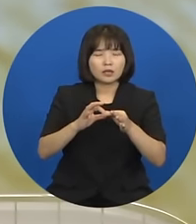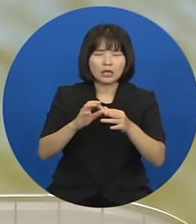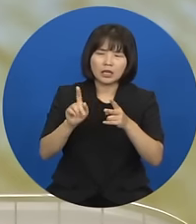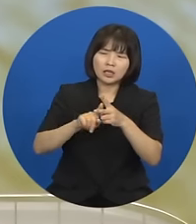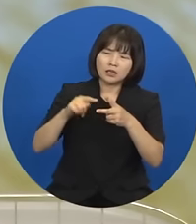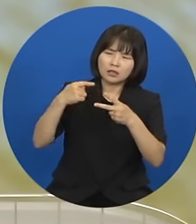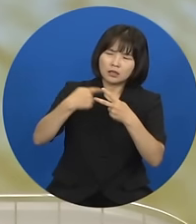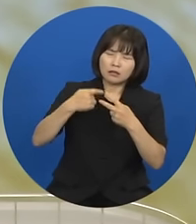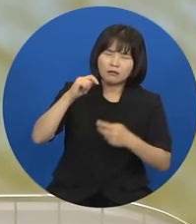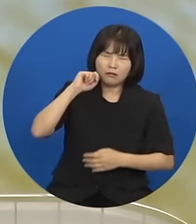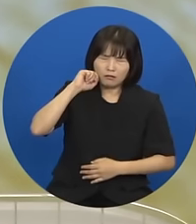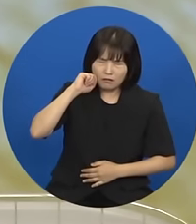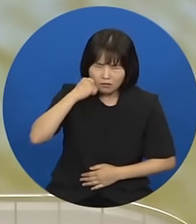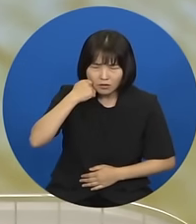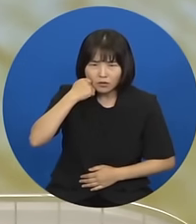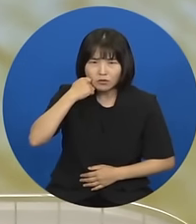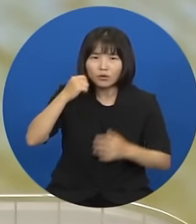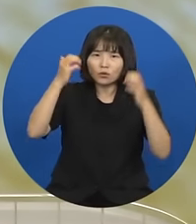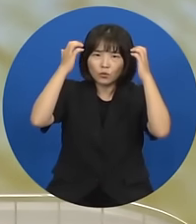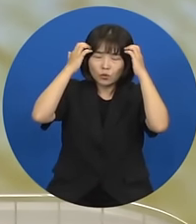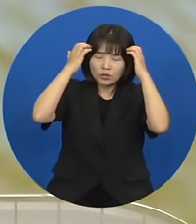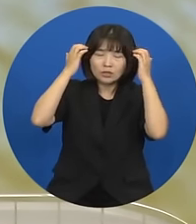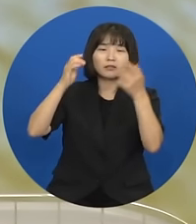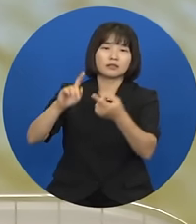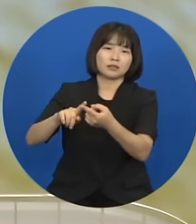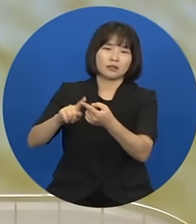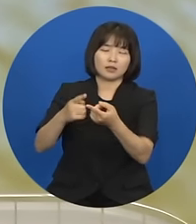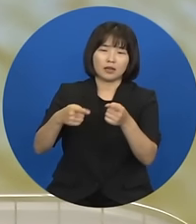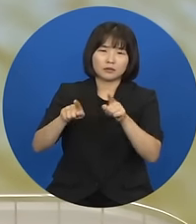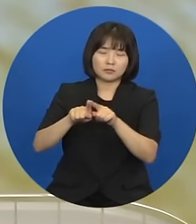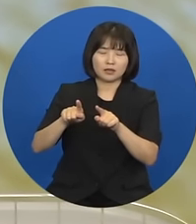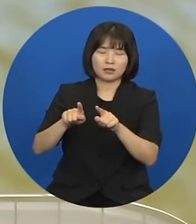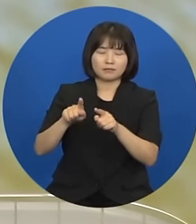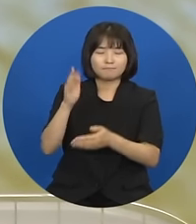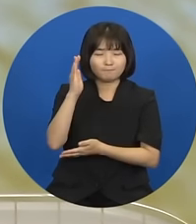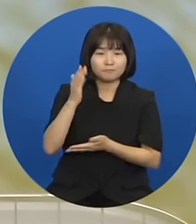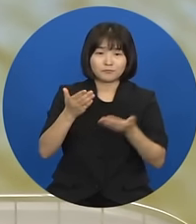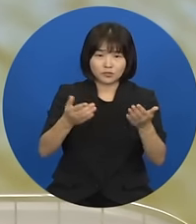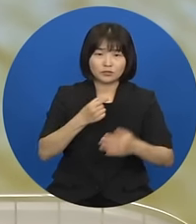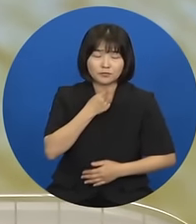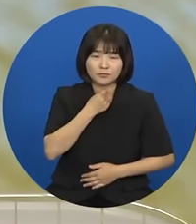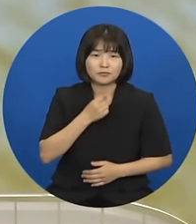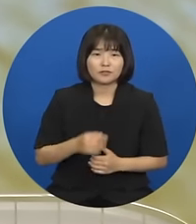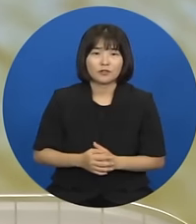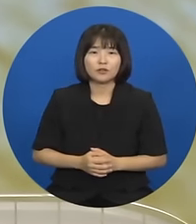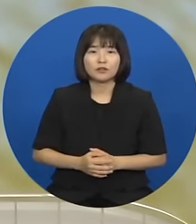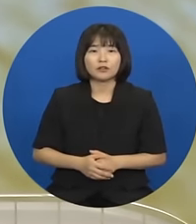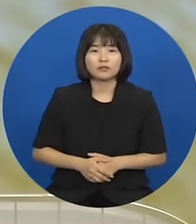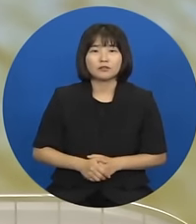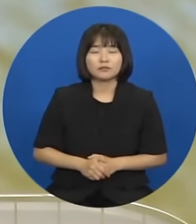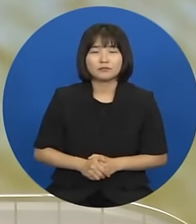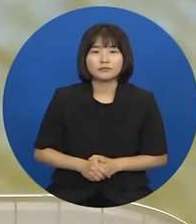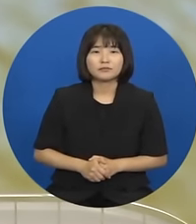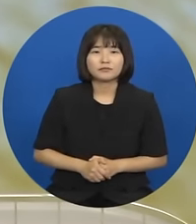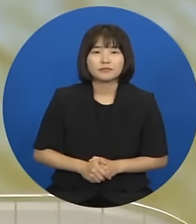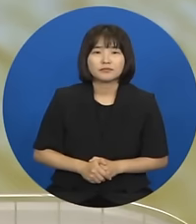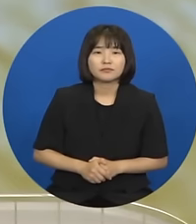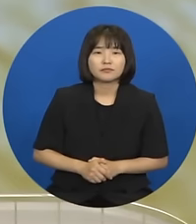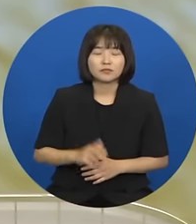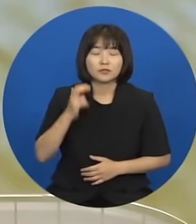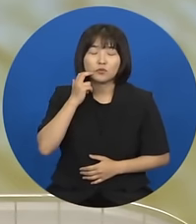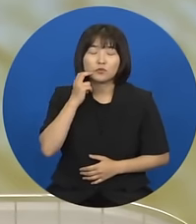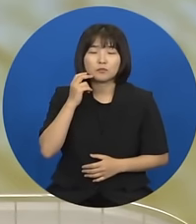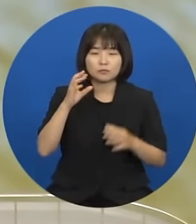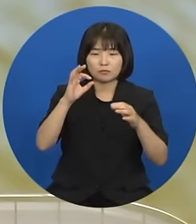수 없는 고난에 대해서 함께 나누고자 합니다. 저는 송파위례 교구를 섬기고